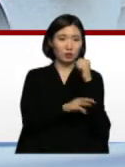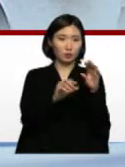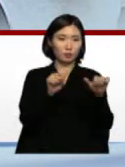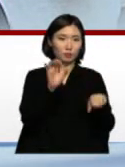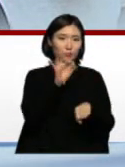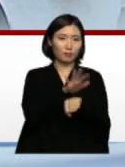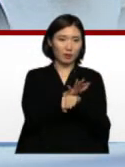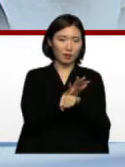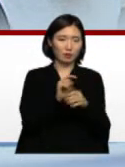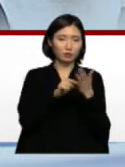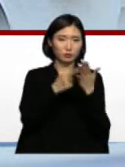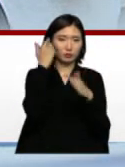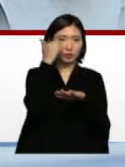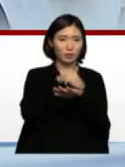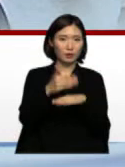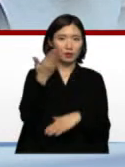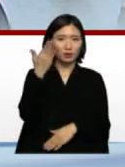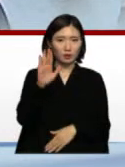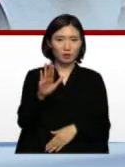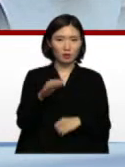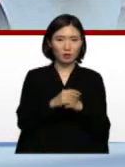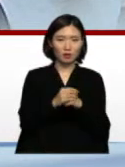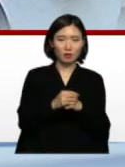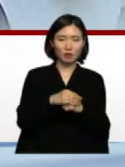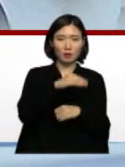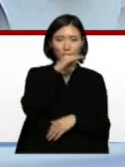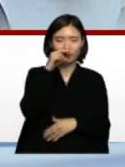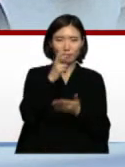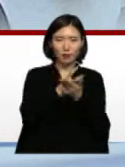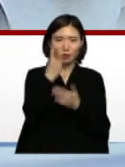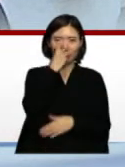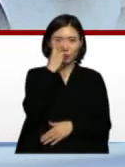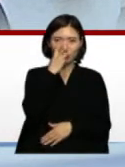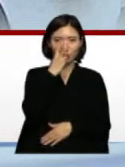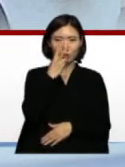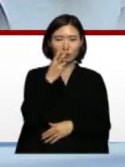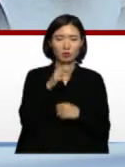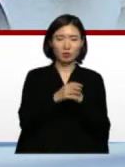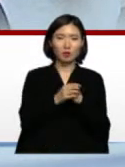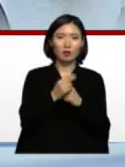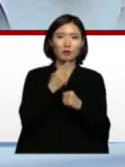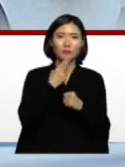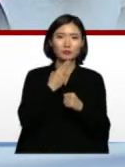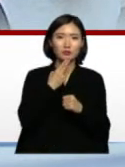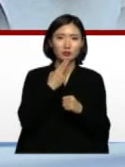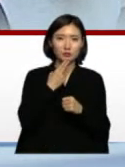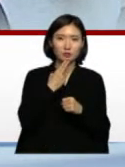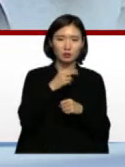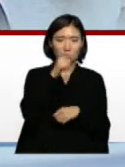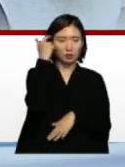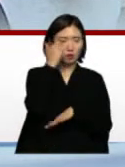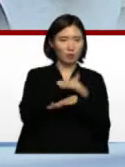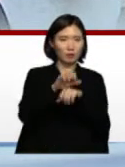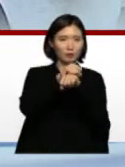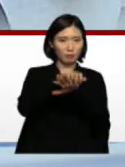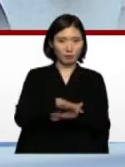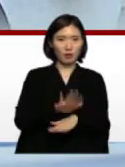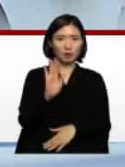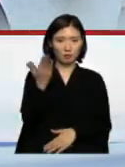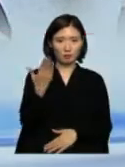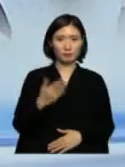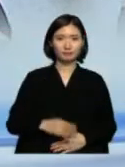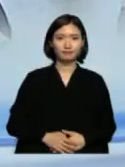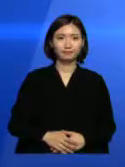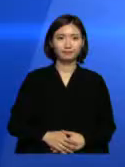추진하려 했지만 제대로 법적인 검토를 거치지 않으면 서 이 계획은 수포로 돌아가는 데요 어찌된 일인지 김동은 기자가